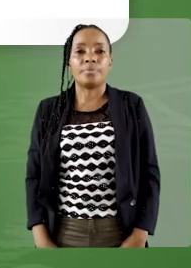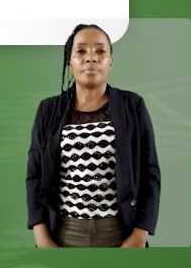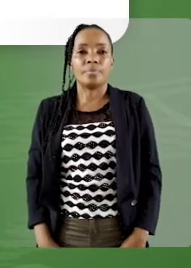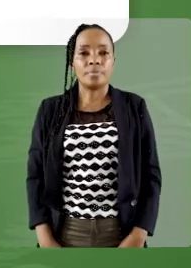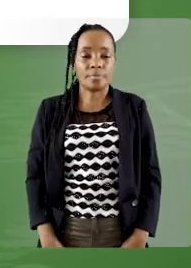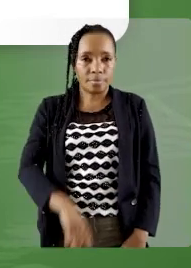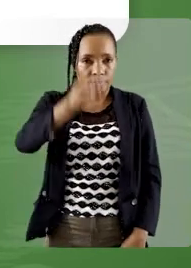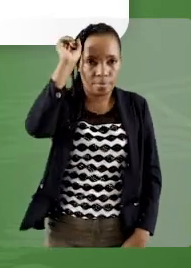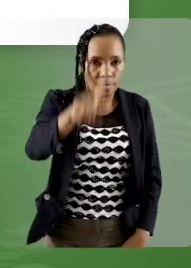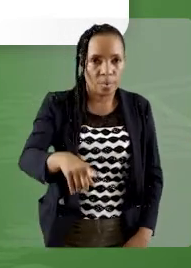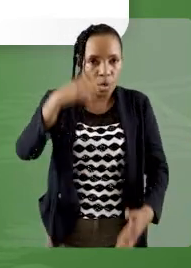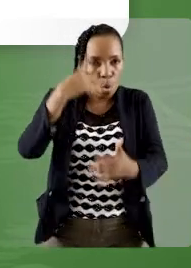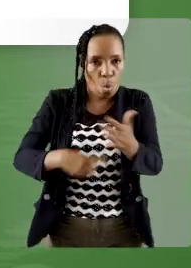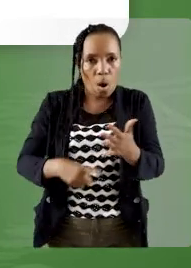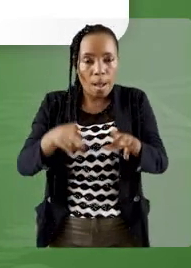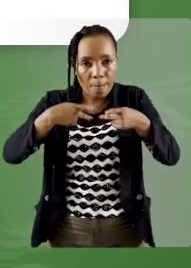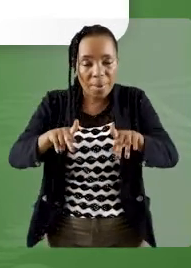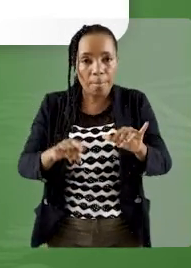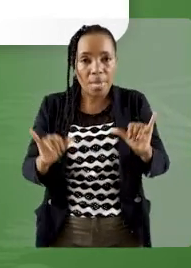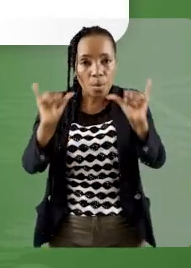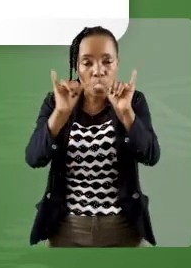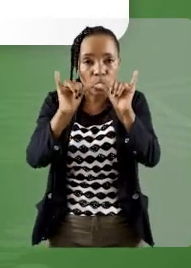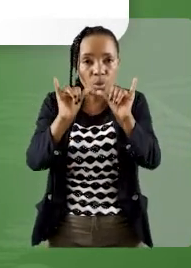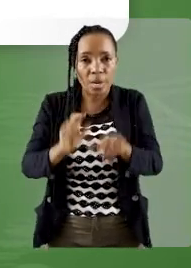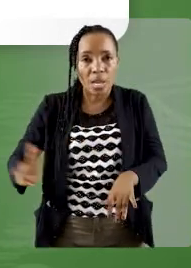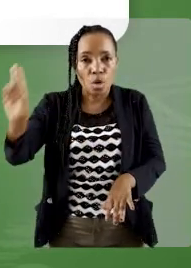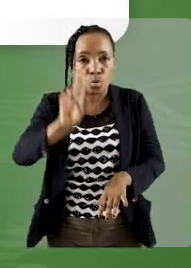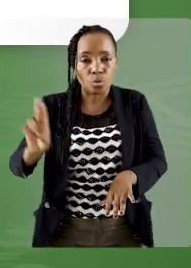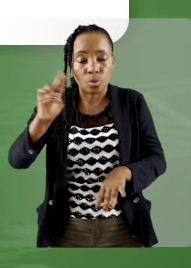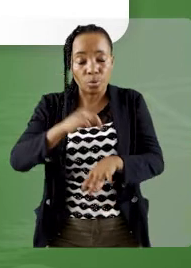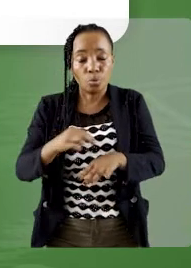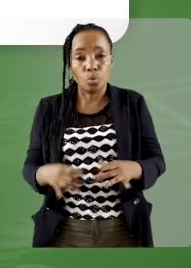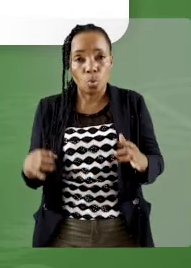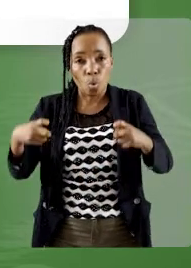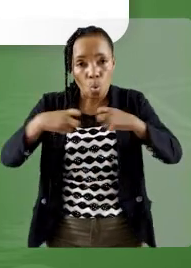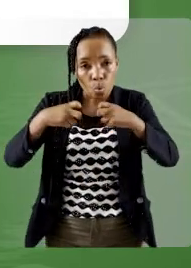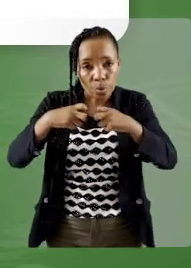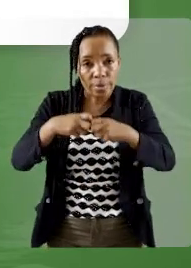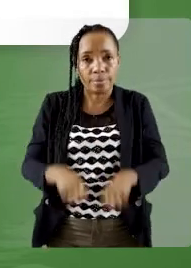Quel est l'élément qui mesure la consommation de l'électricité?